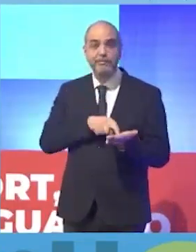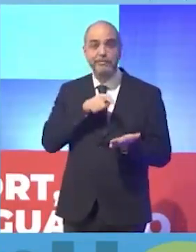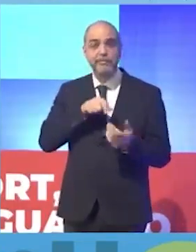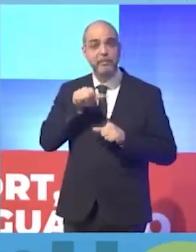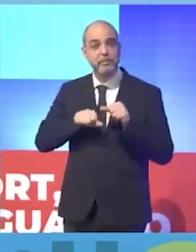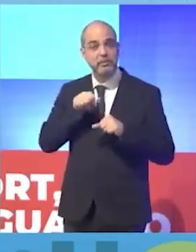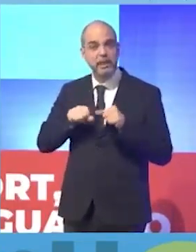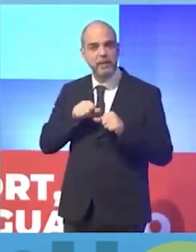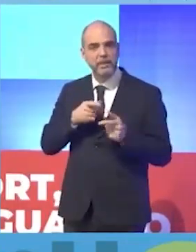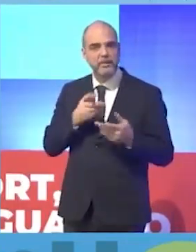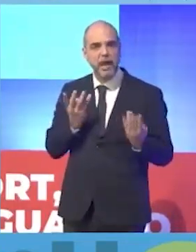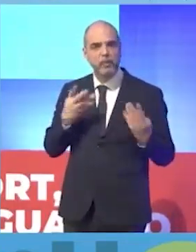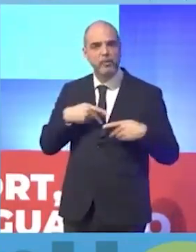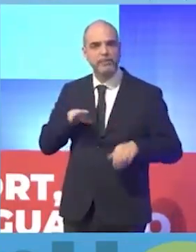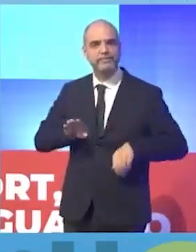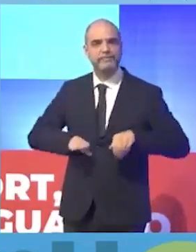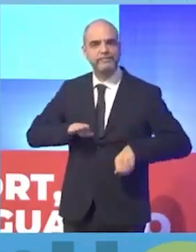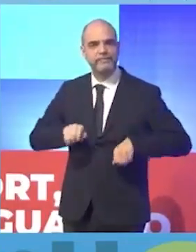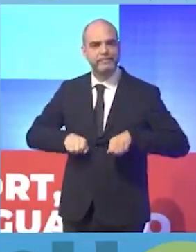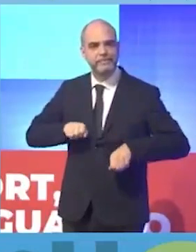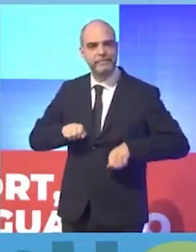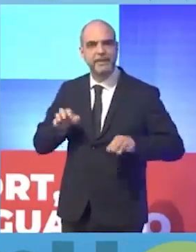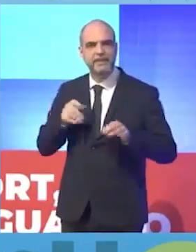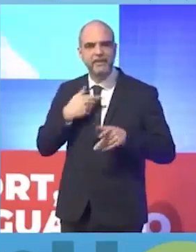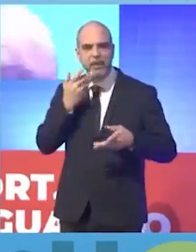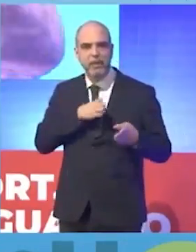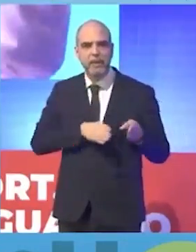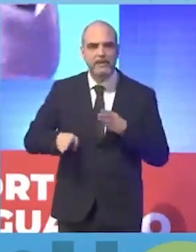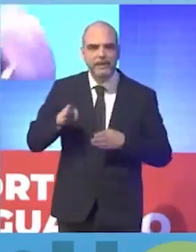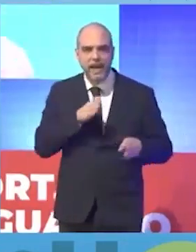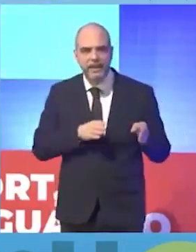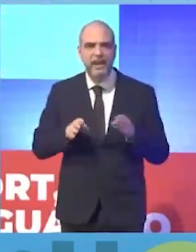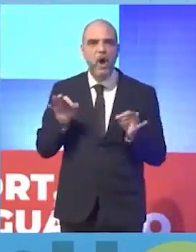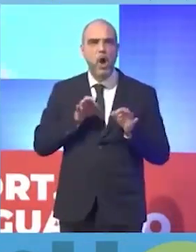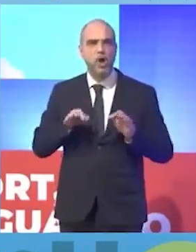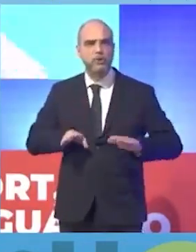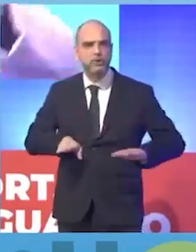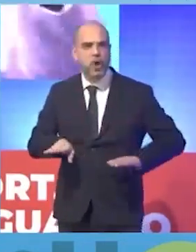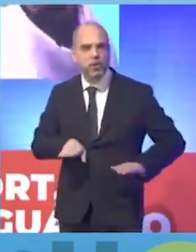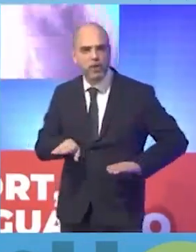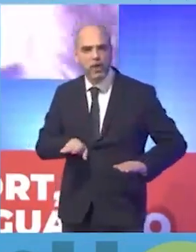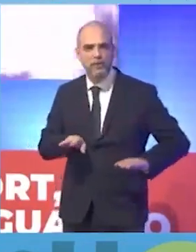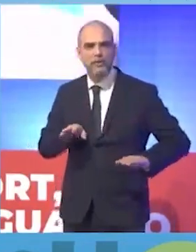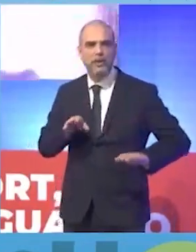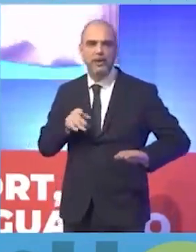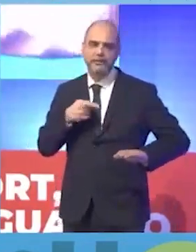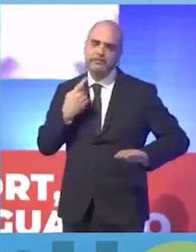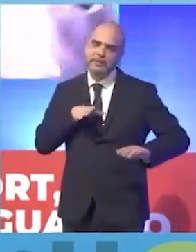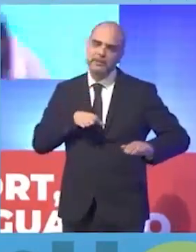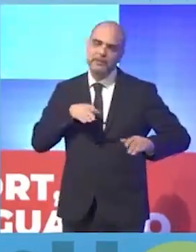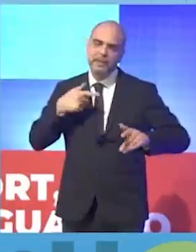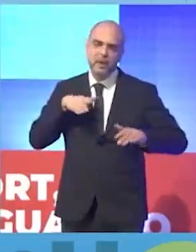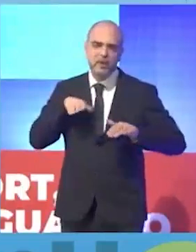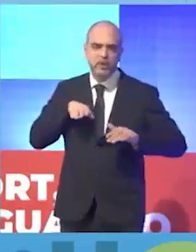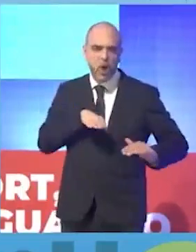voglio, non lo so, andare sullo snowboard, ma lì è un altro discorso perché poi ho un'altra protesi più specifica anche per